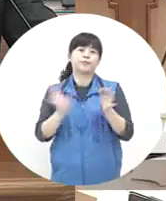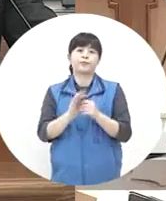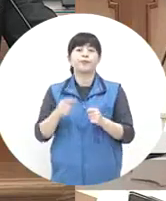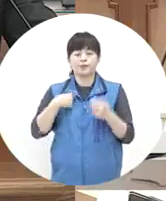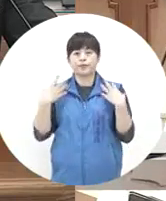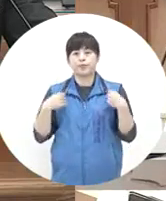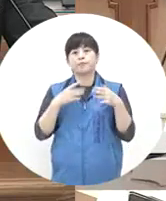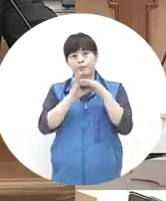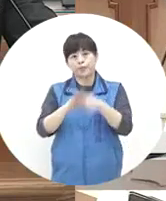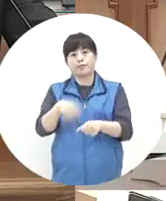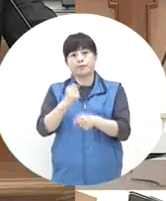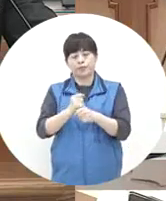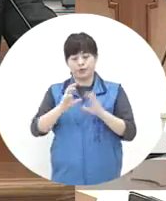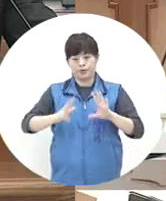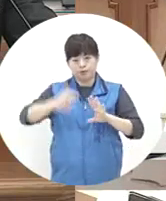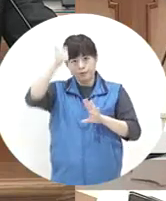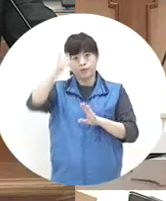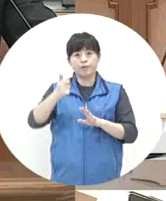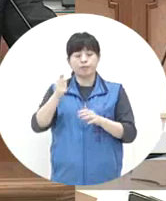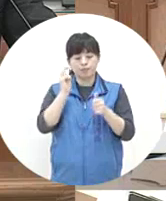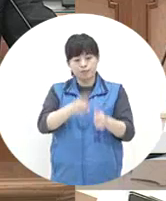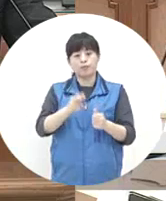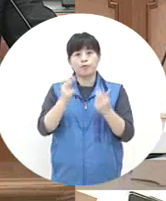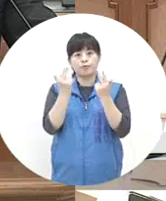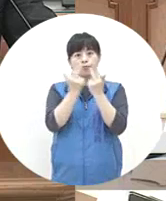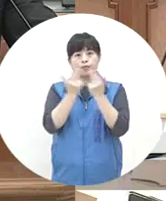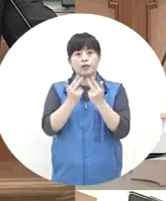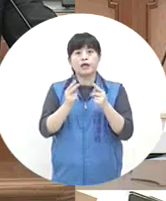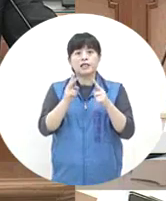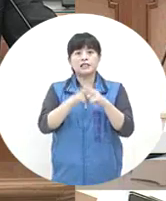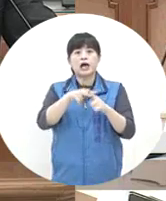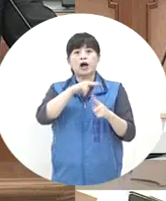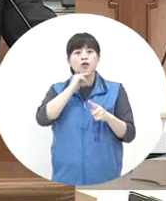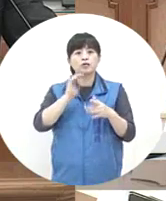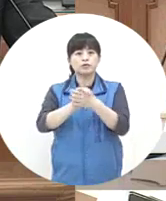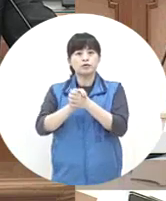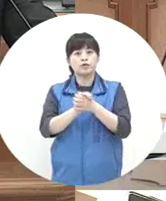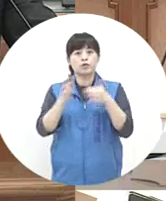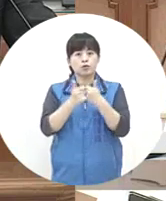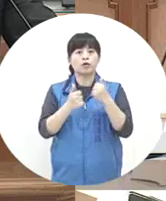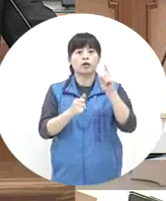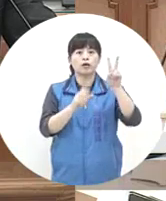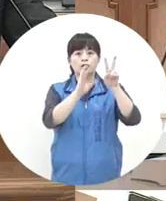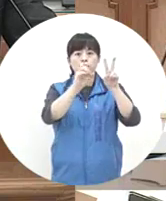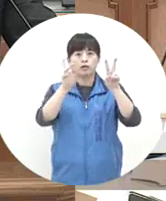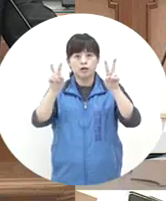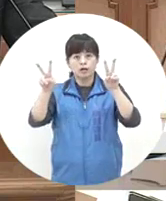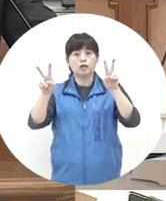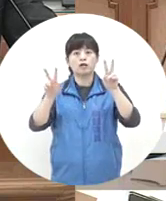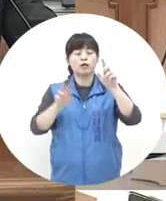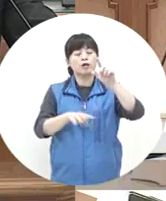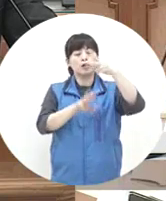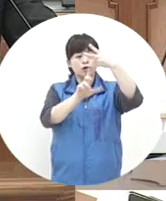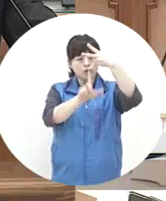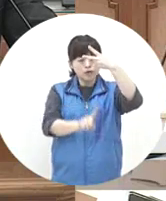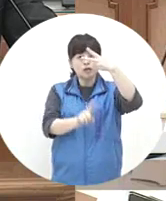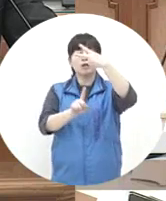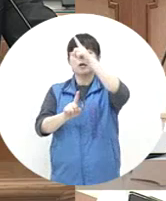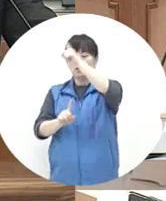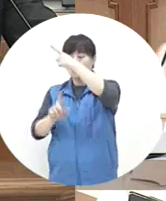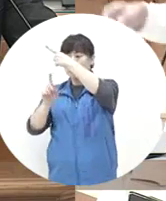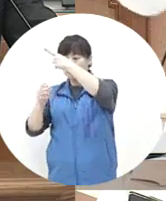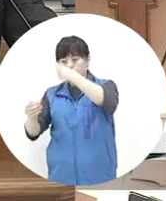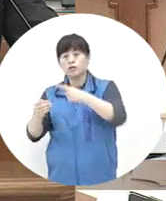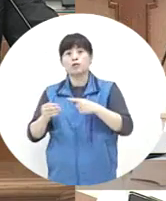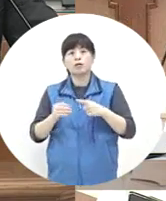在做。总统指示新北市小英自由会在2021年2月1号跟2022年1月19号